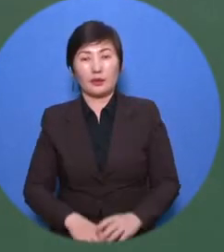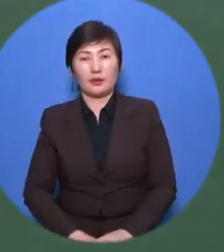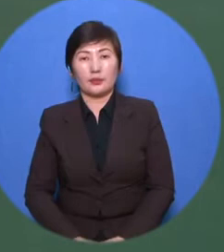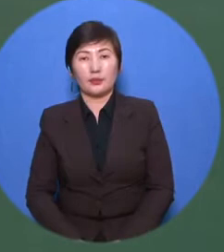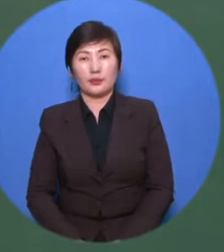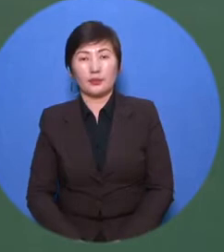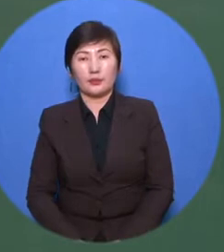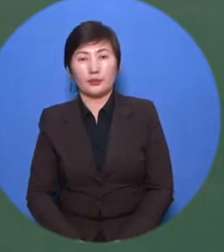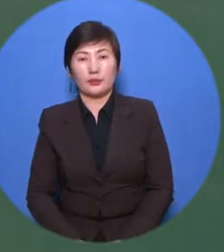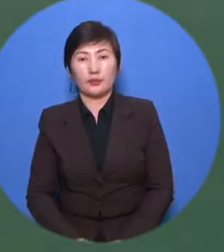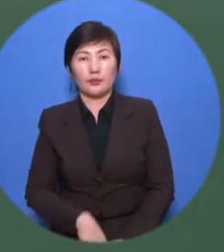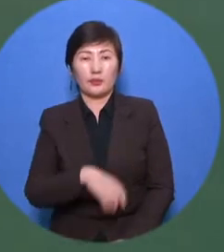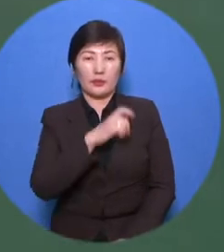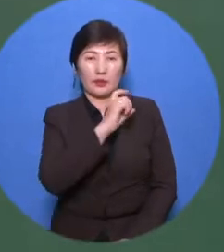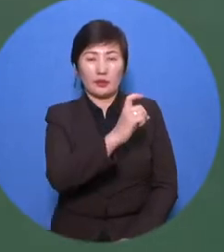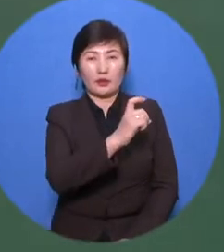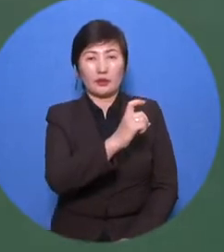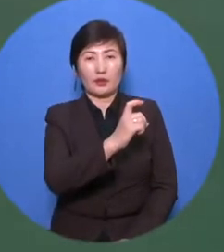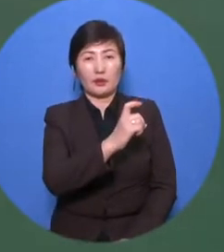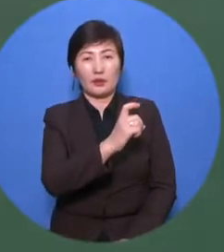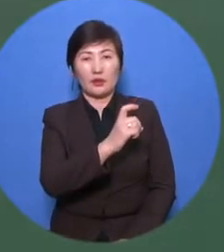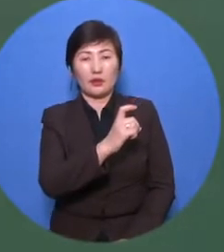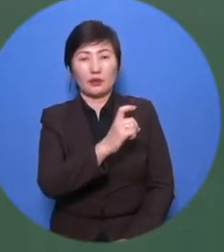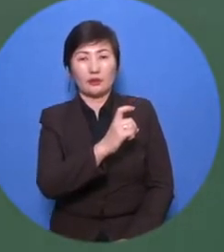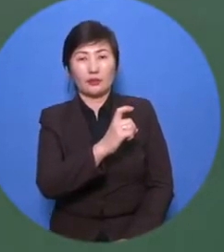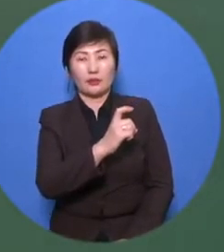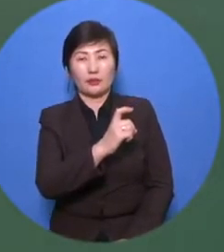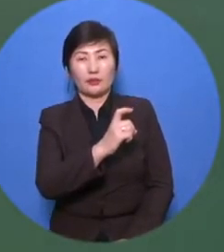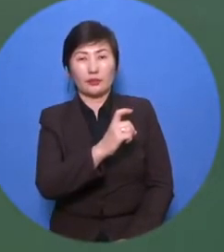За x хувьсахчийнхаа оронд